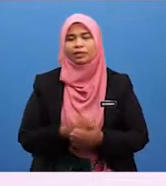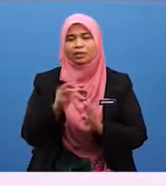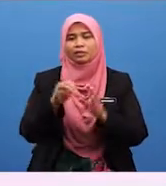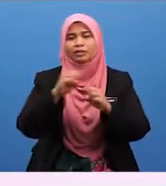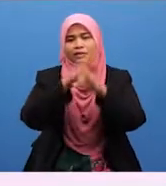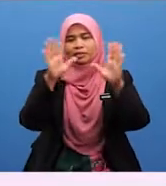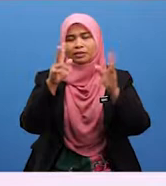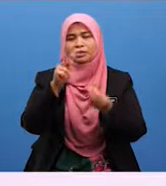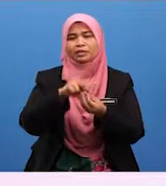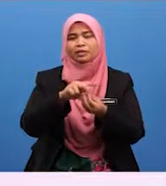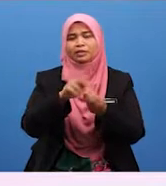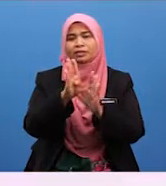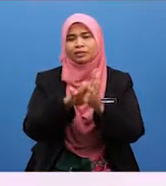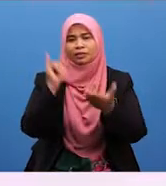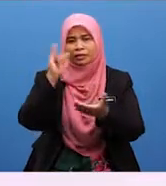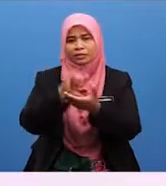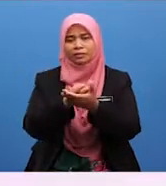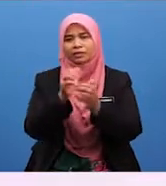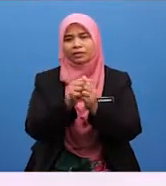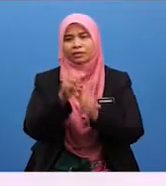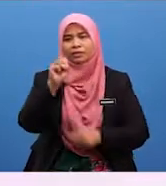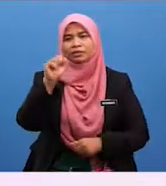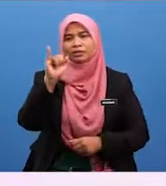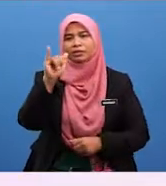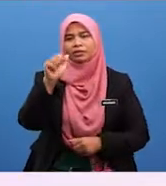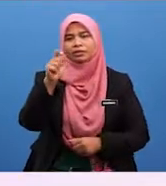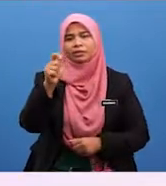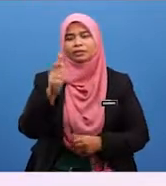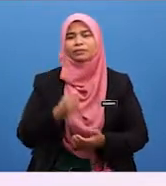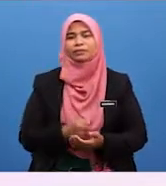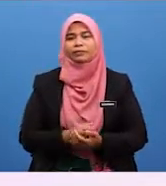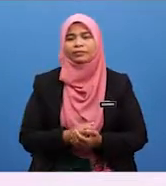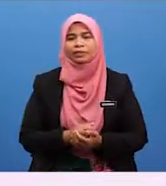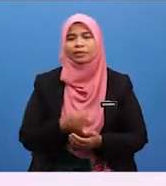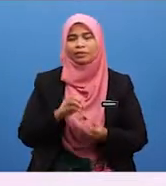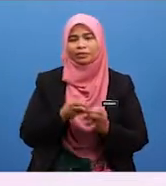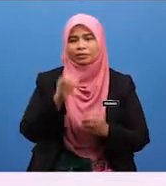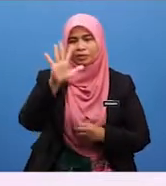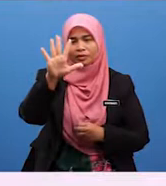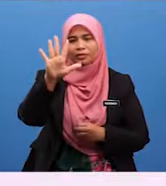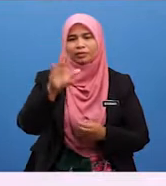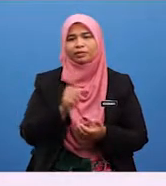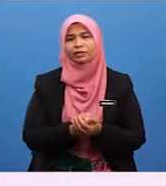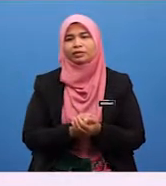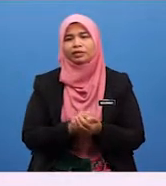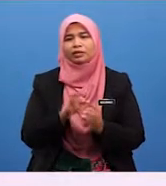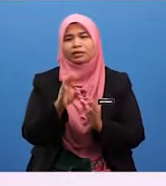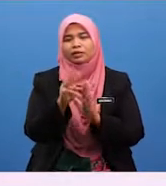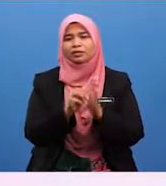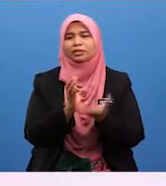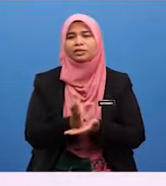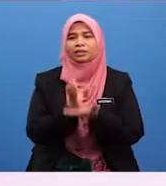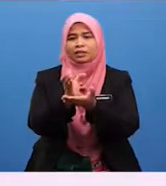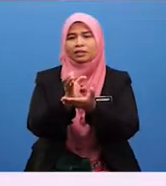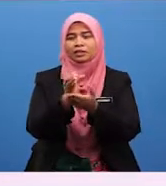menjelaskan kesan beriman dengan sam'iyat. Kelima, iaitu yang terakhir, mencadangkan